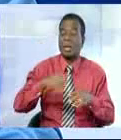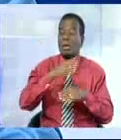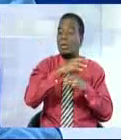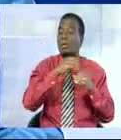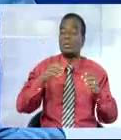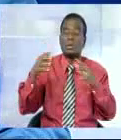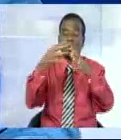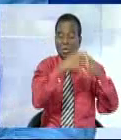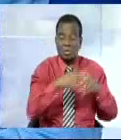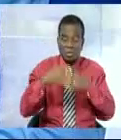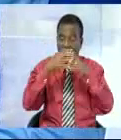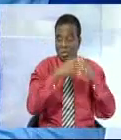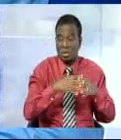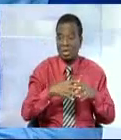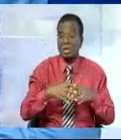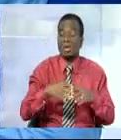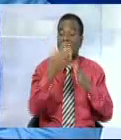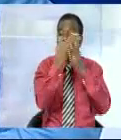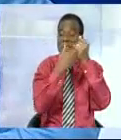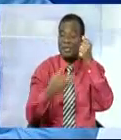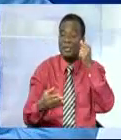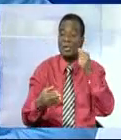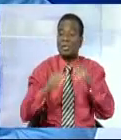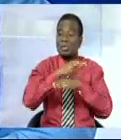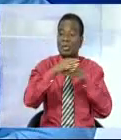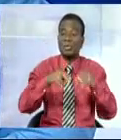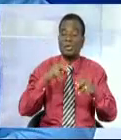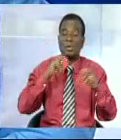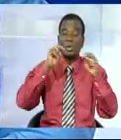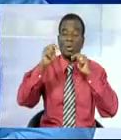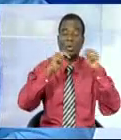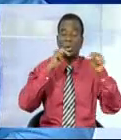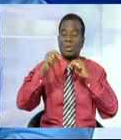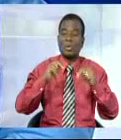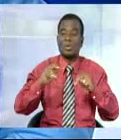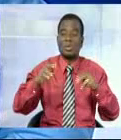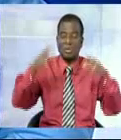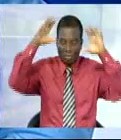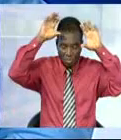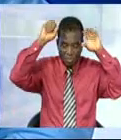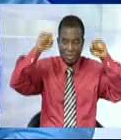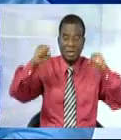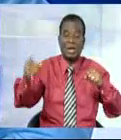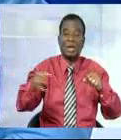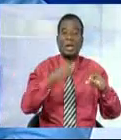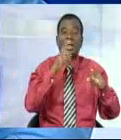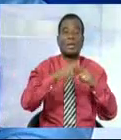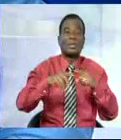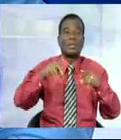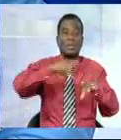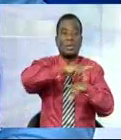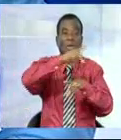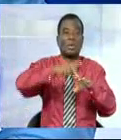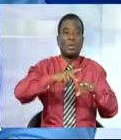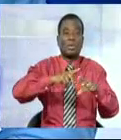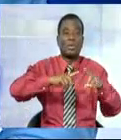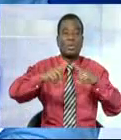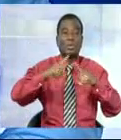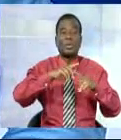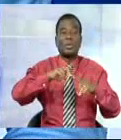aux États-Unis d'Amérique en l'absence de toute négociation. Barack Obama s'en est directement pris à son principal